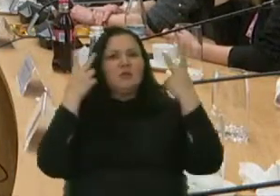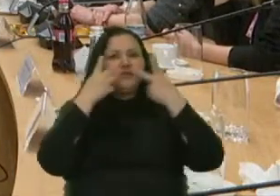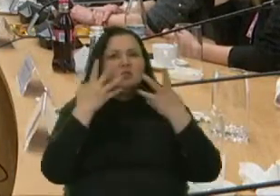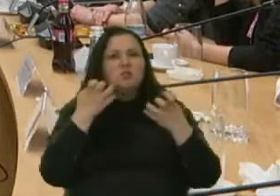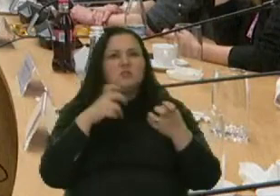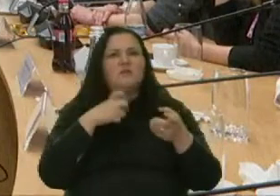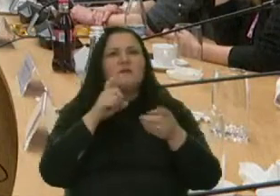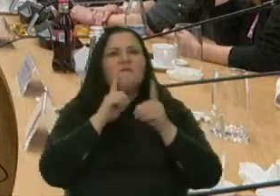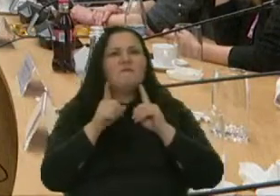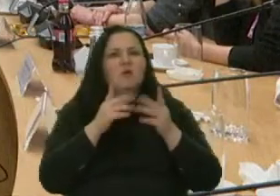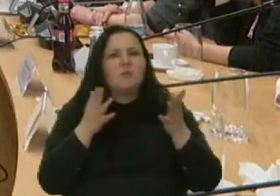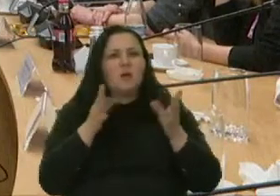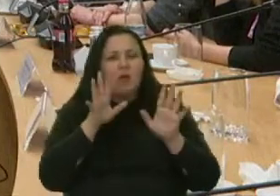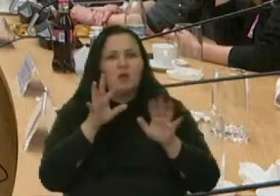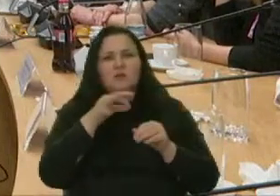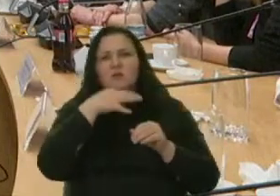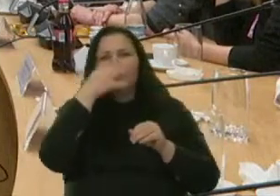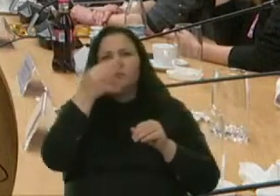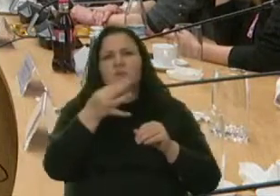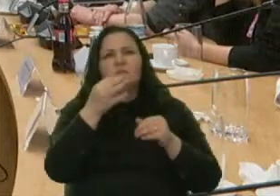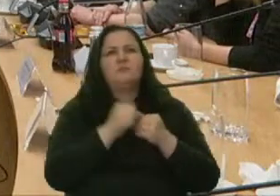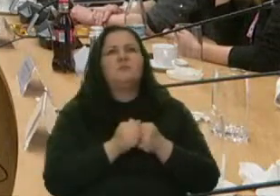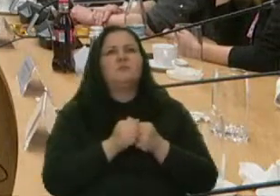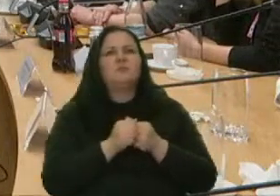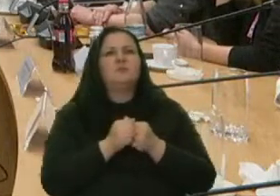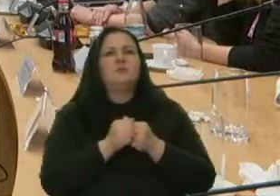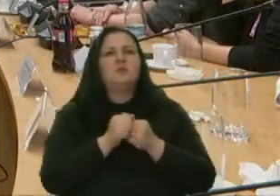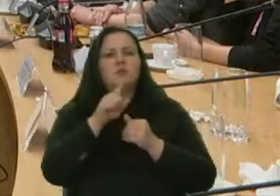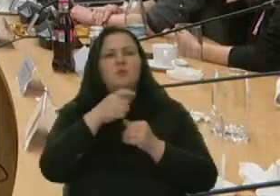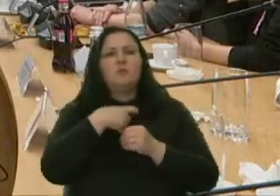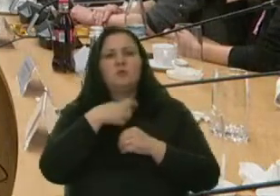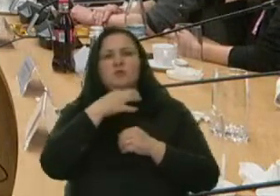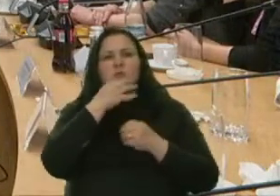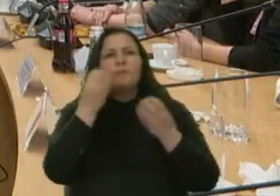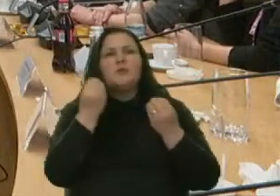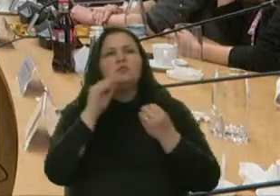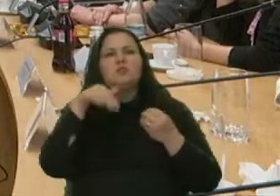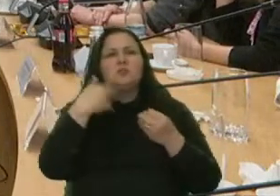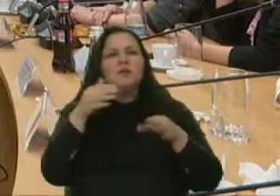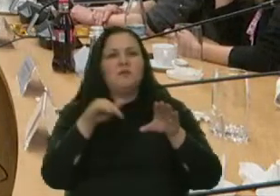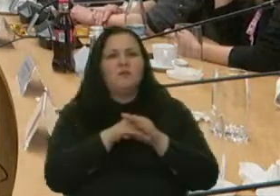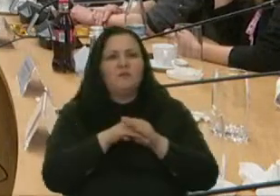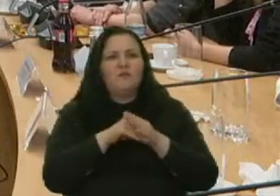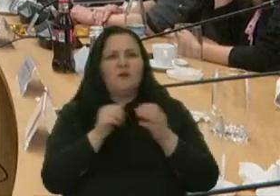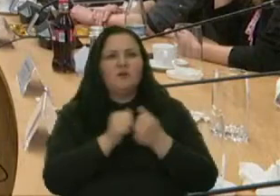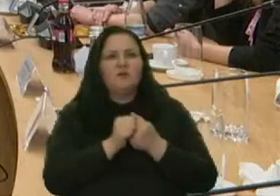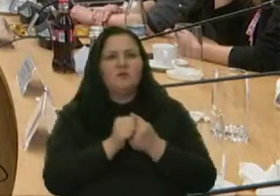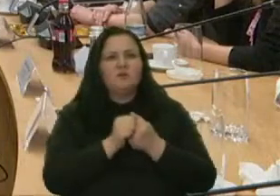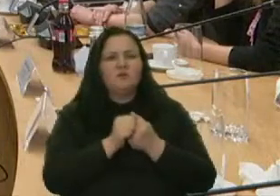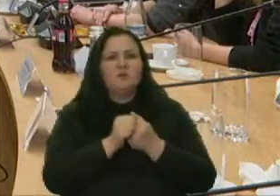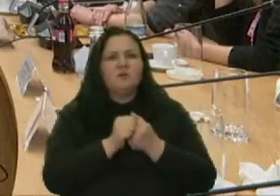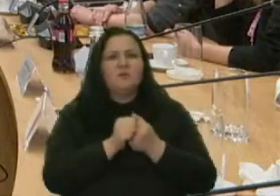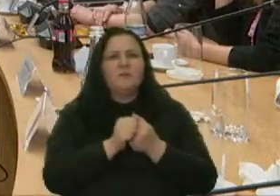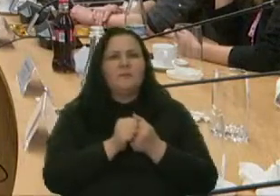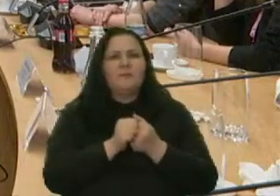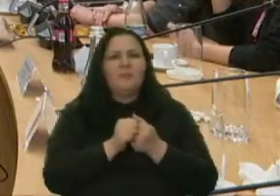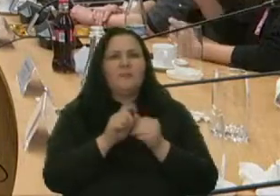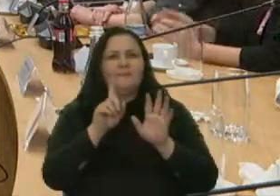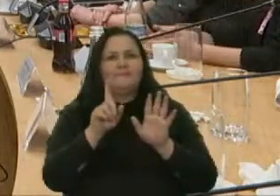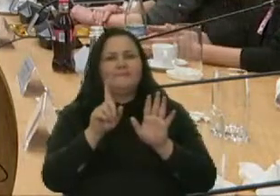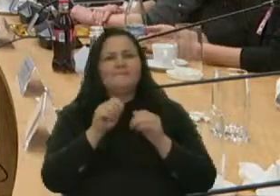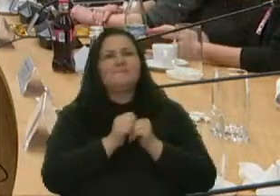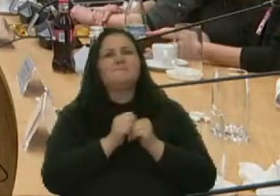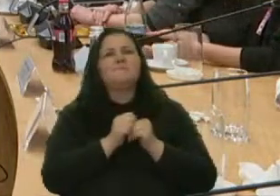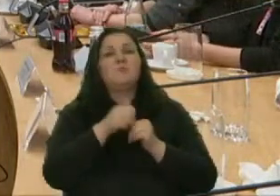vorba Nu asta presupune mergând așa nu presupunem că înțelegem pentru ce ne dăm votul sau să înțelegă ne au trimis clujenii aici să fa una este Stați puțin